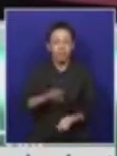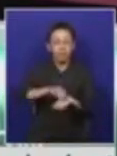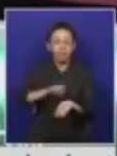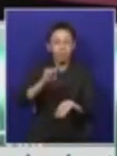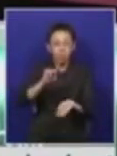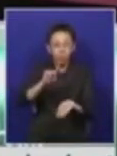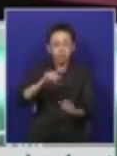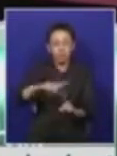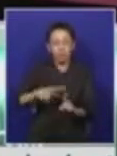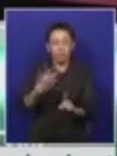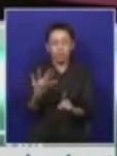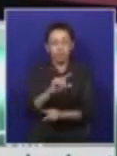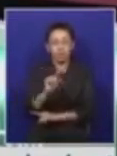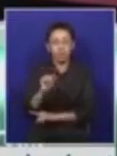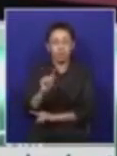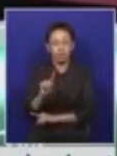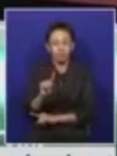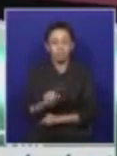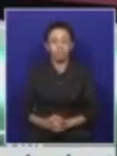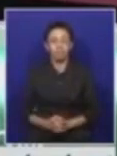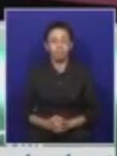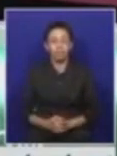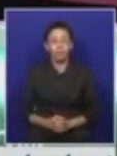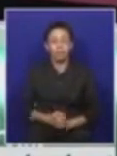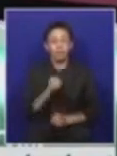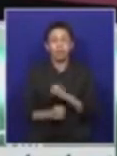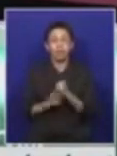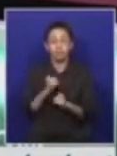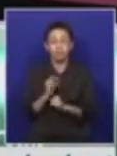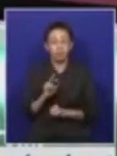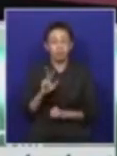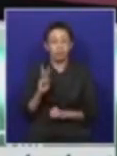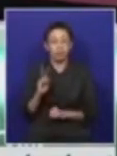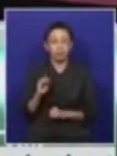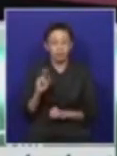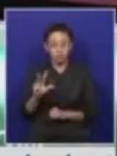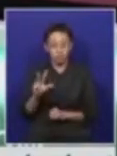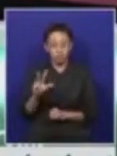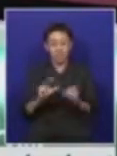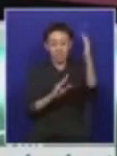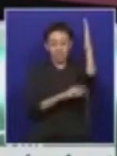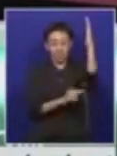21พฤษภาคมแต่ปี 2563โดยเฉพาะพื้นที่เขตเลือกตั้งของผม